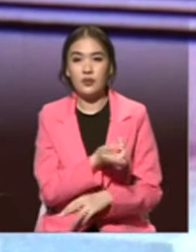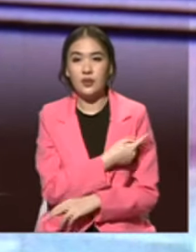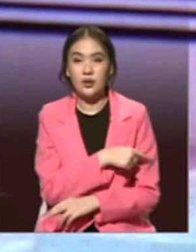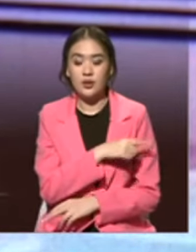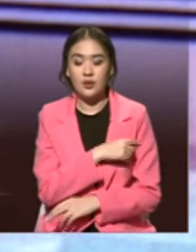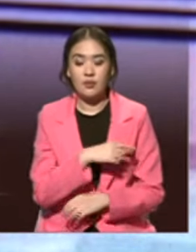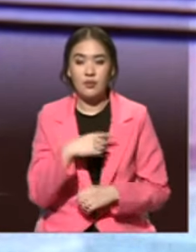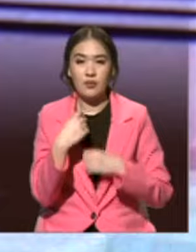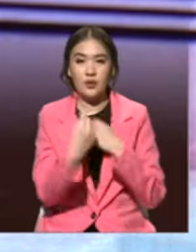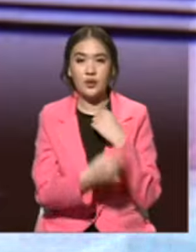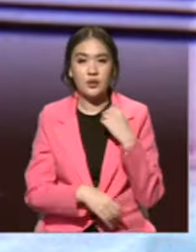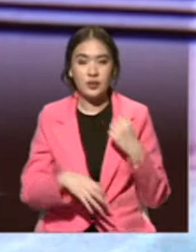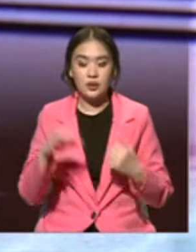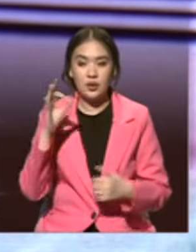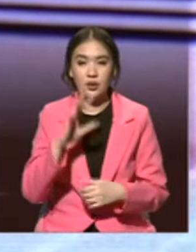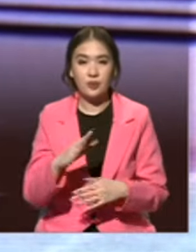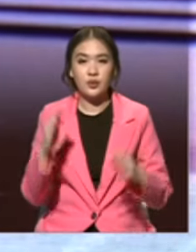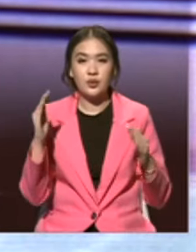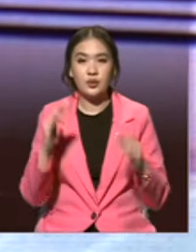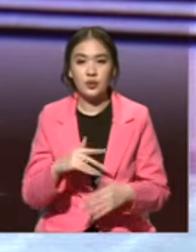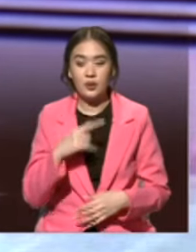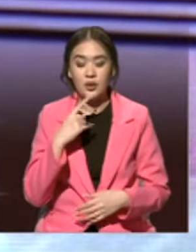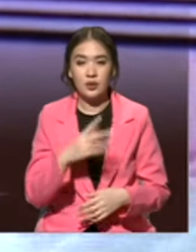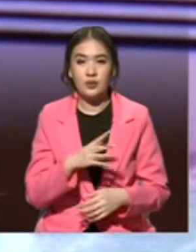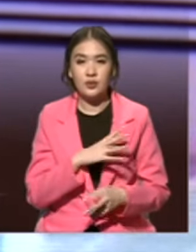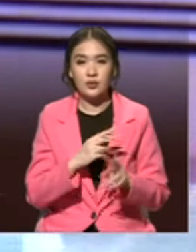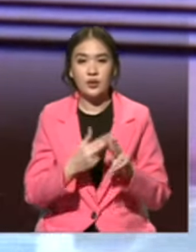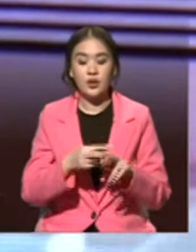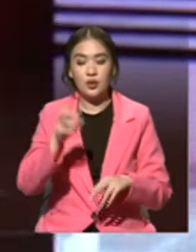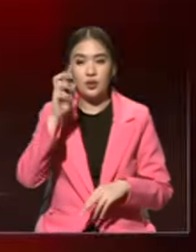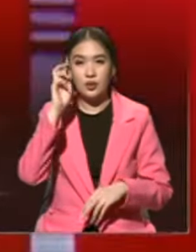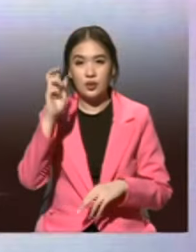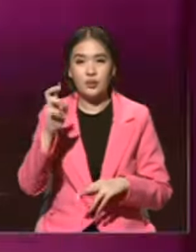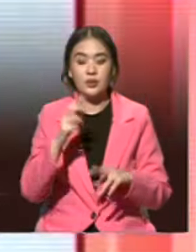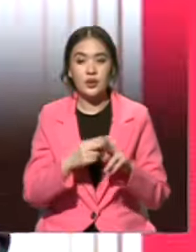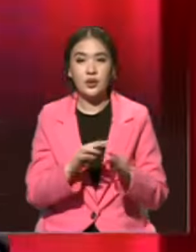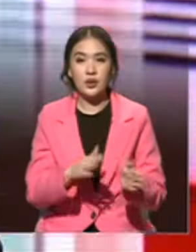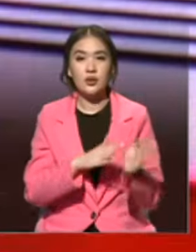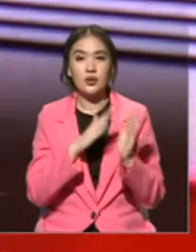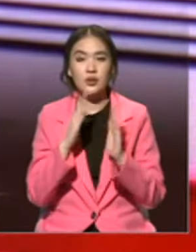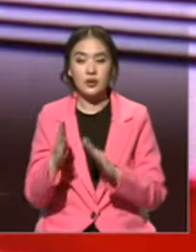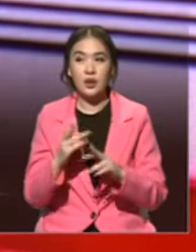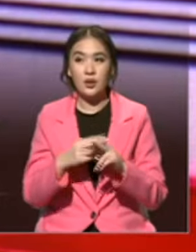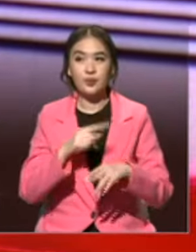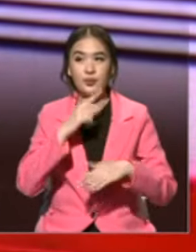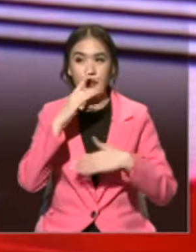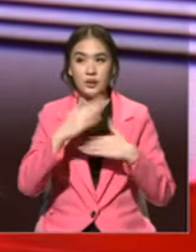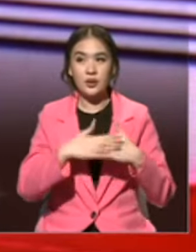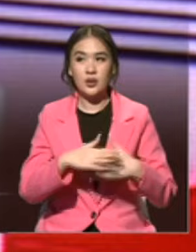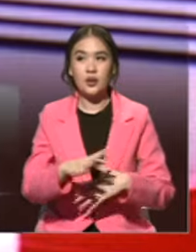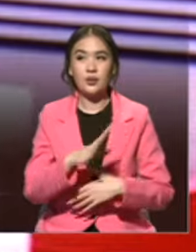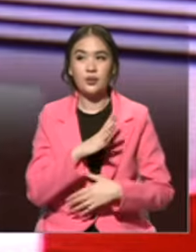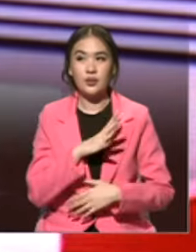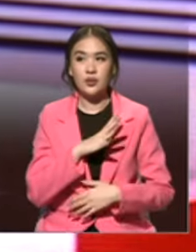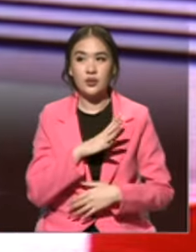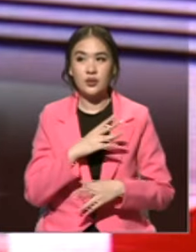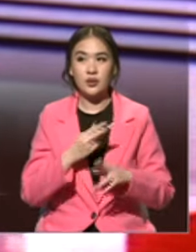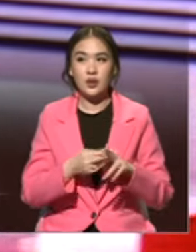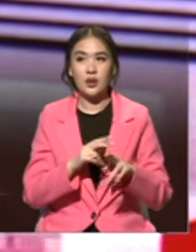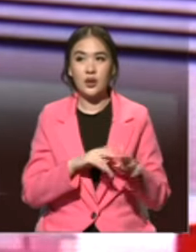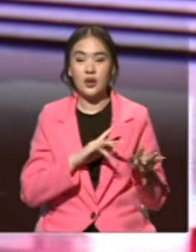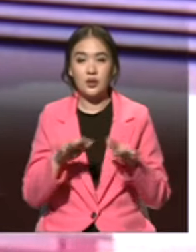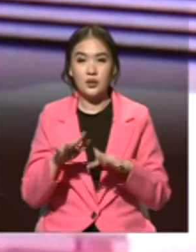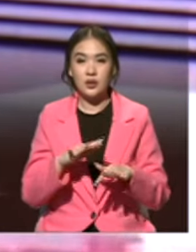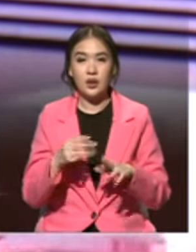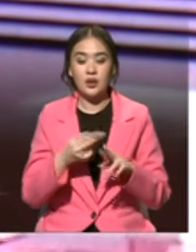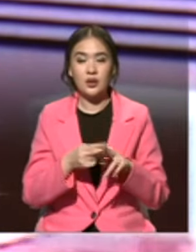дәрігерлердің материалдық жабдықтары төмен деп. Дегенмен айтарым, үкімет тарапынан енді былтыр осының 2 жылдың шамасында болған,